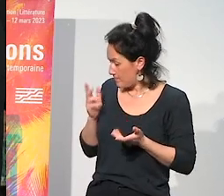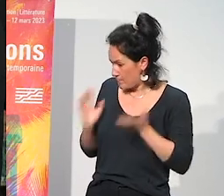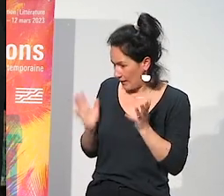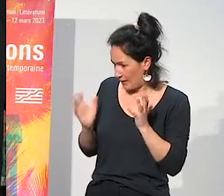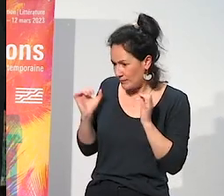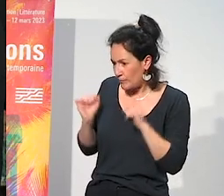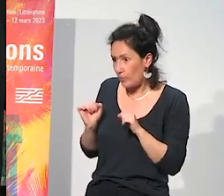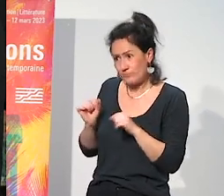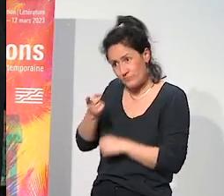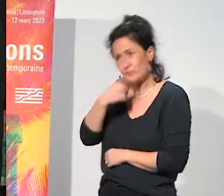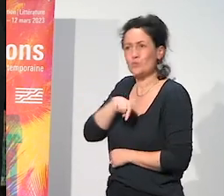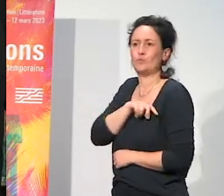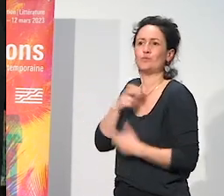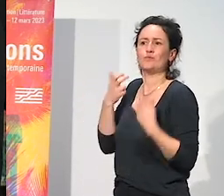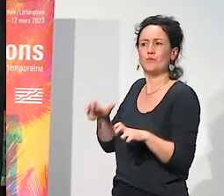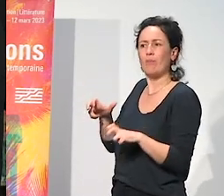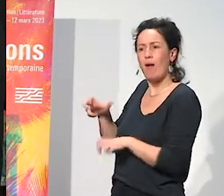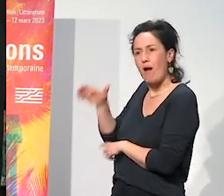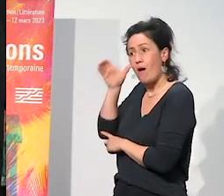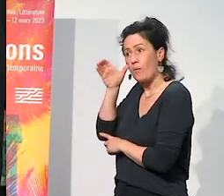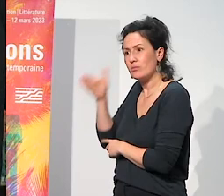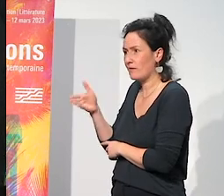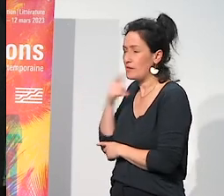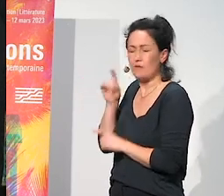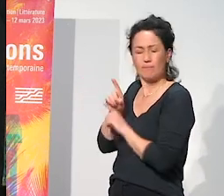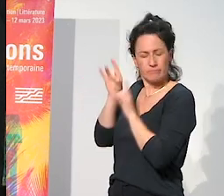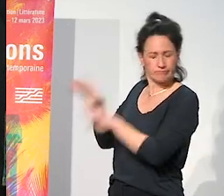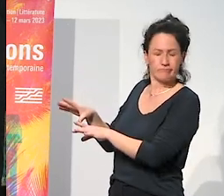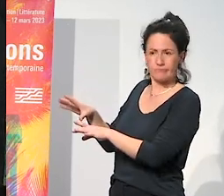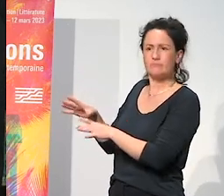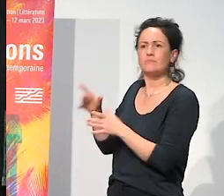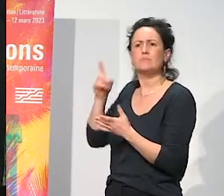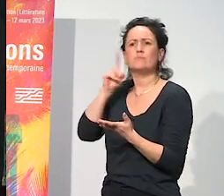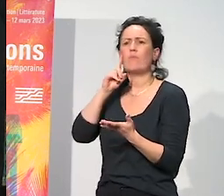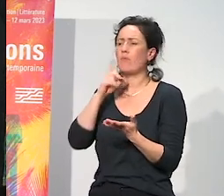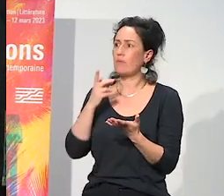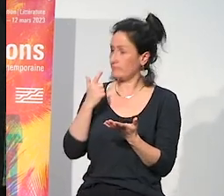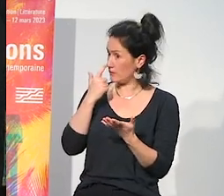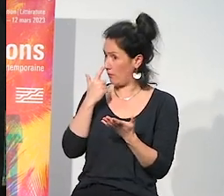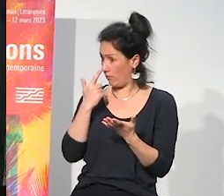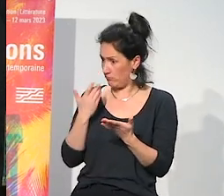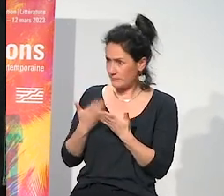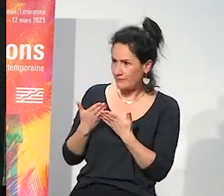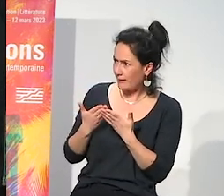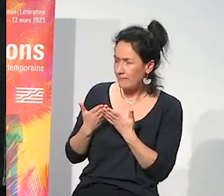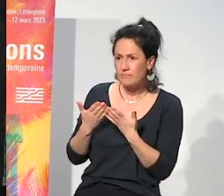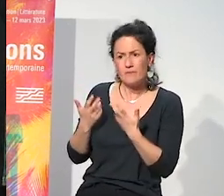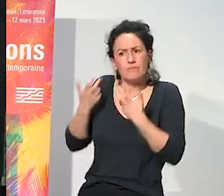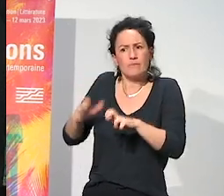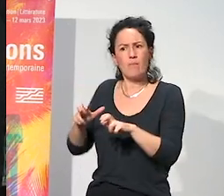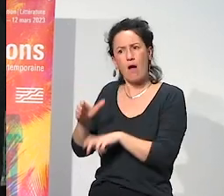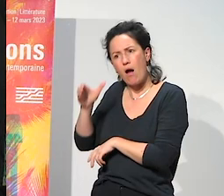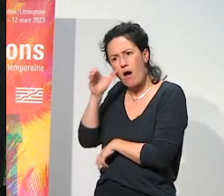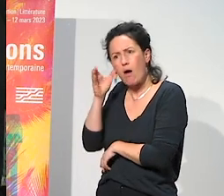difficulté à les entendre, en fait. C'est-à-dire oui. Que notre refus de les entendre, parce que là, il y a clairement aussi un refus d'entendre ce qu'elle dit, en fait. Oui.